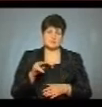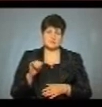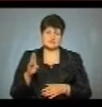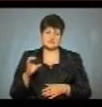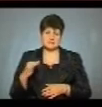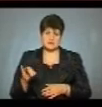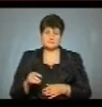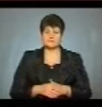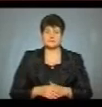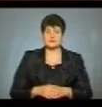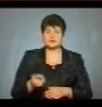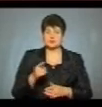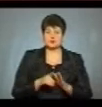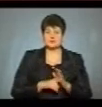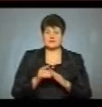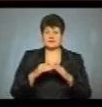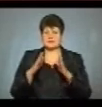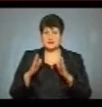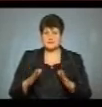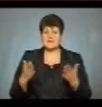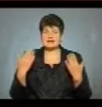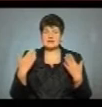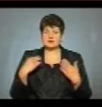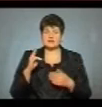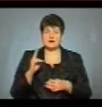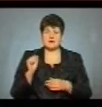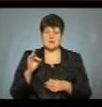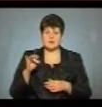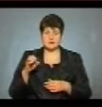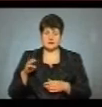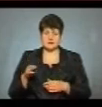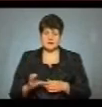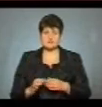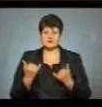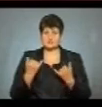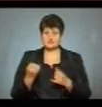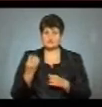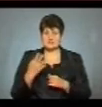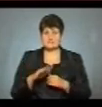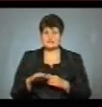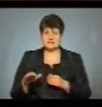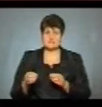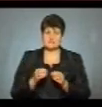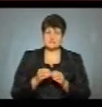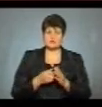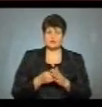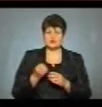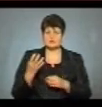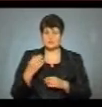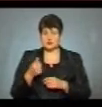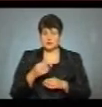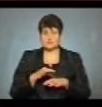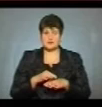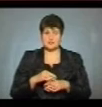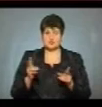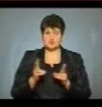У Тернополі розпочався табір «Канікули в Карітасі». Сьогодні для 14 дітей віком від 10 до 14 років провели зустріч з